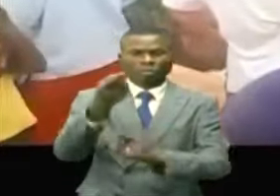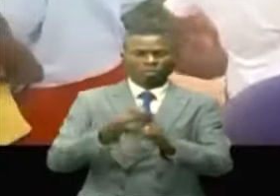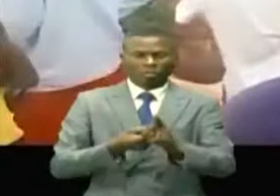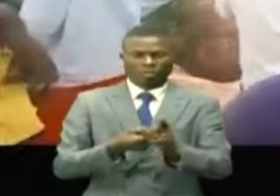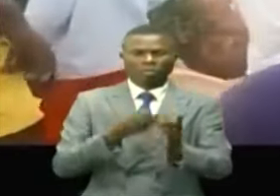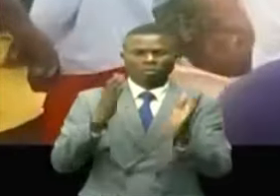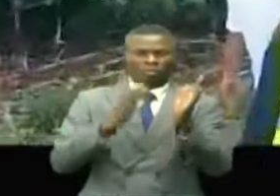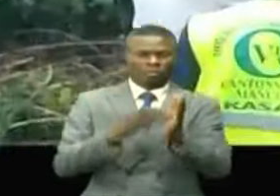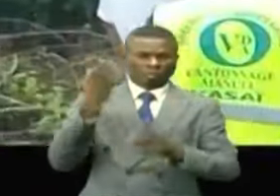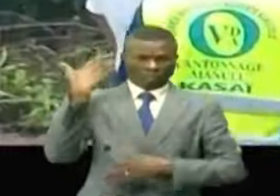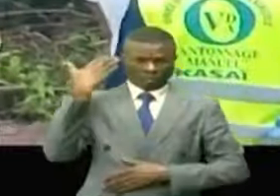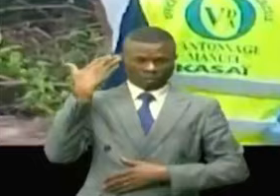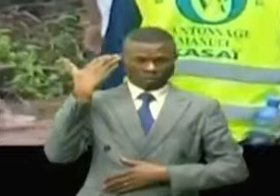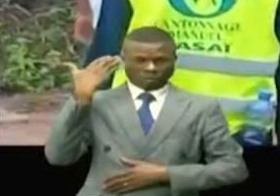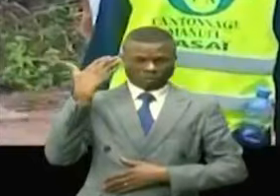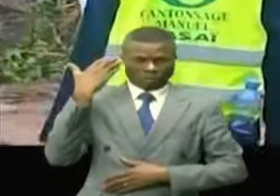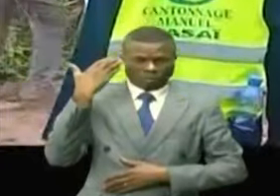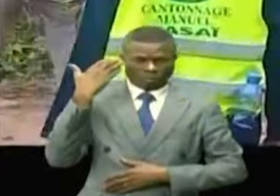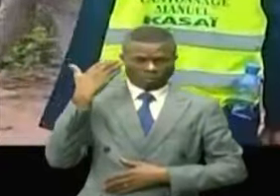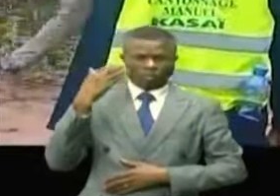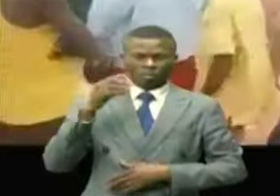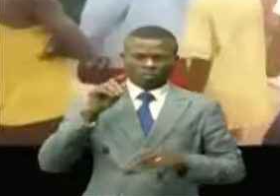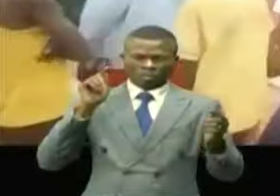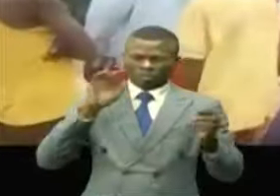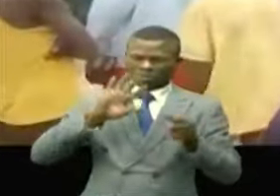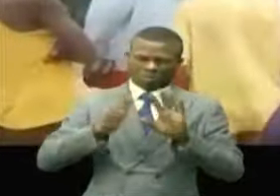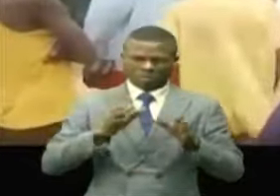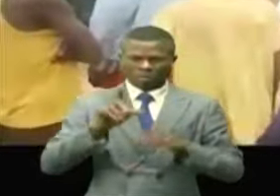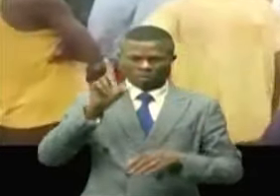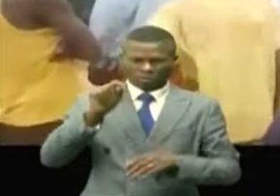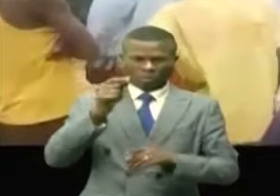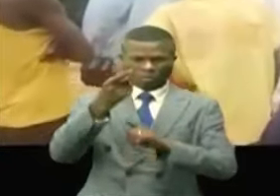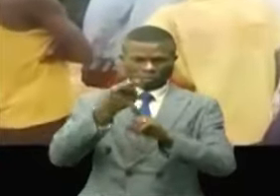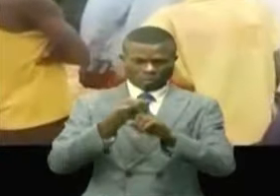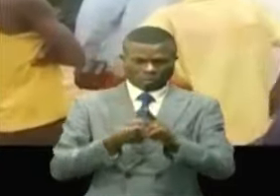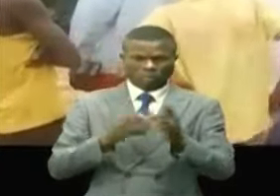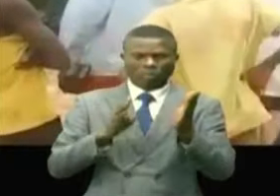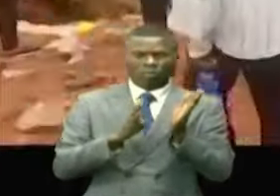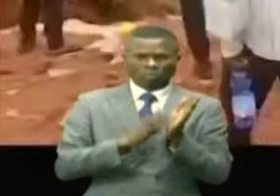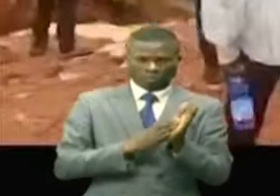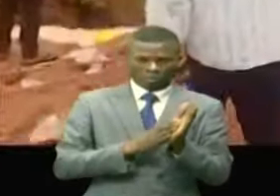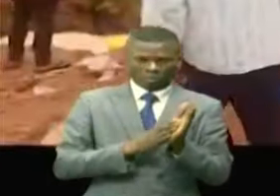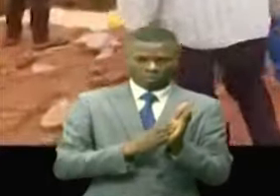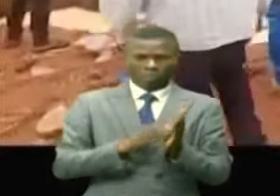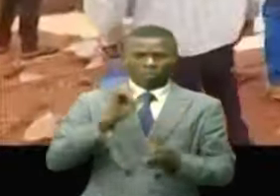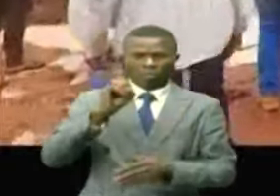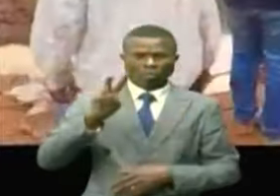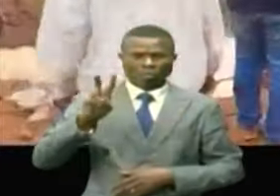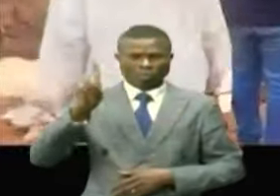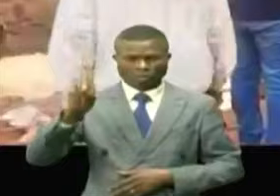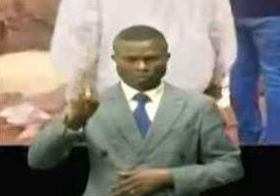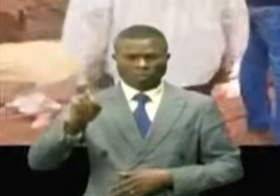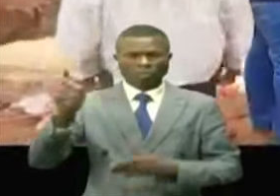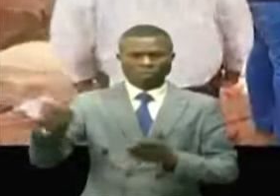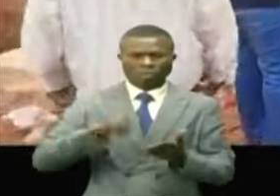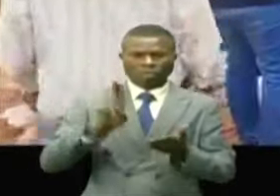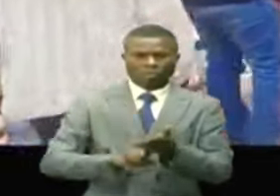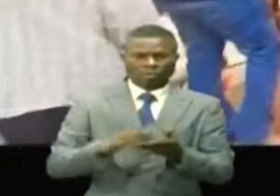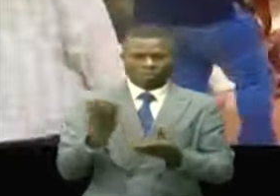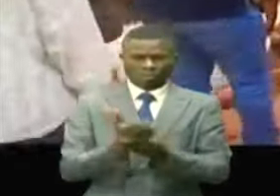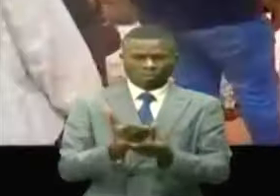septembre je crois le vers le 20 fin du mois de septembre c'est quand l'ovd on a signé le contrat on